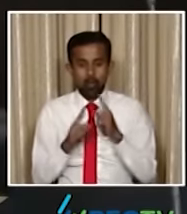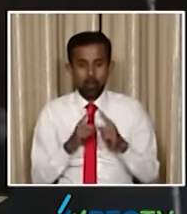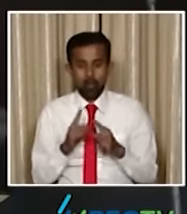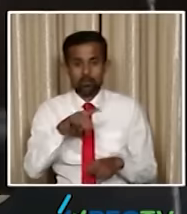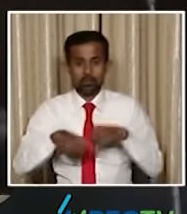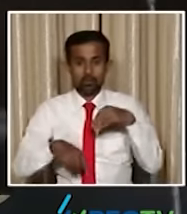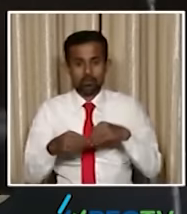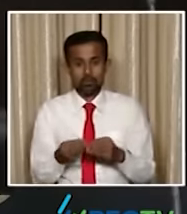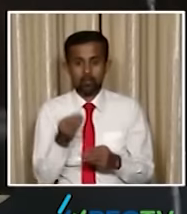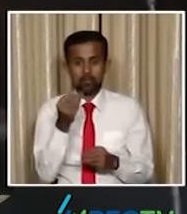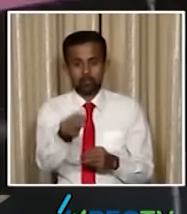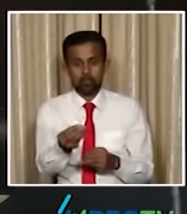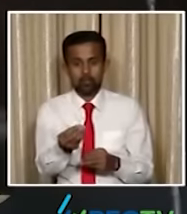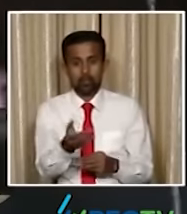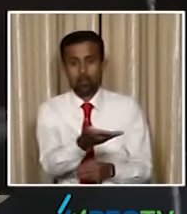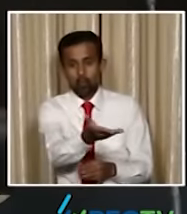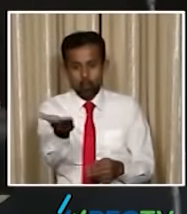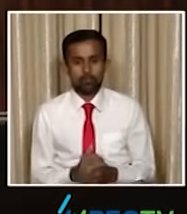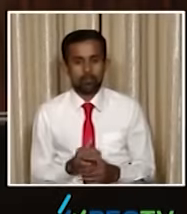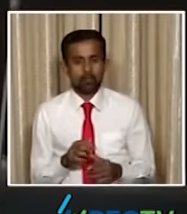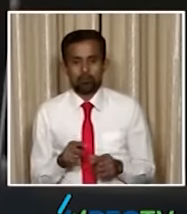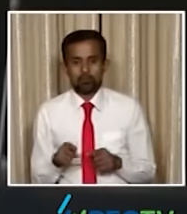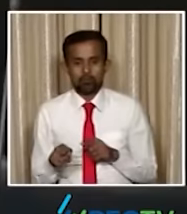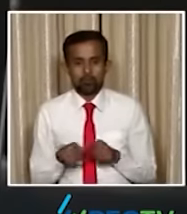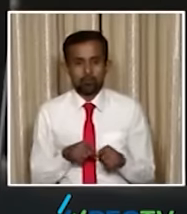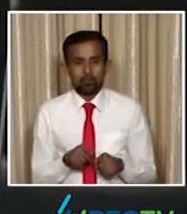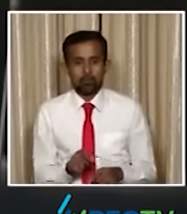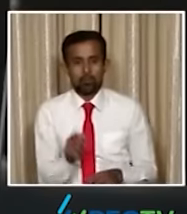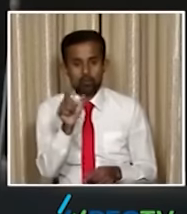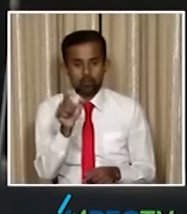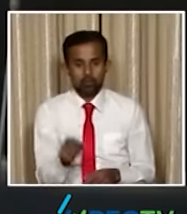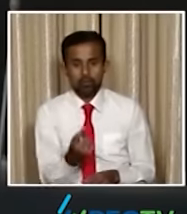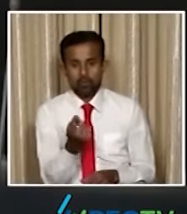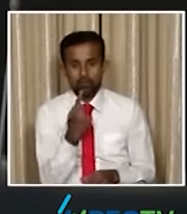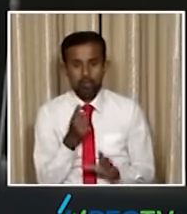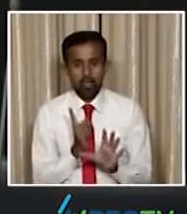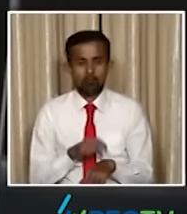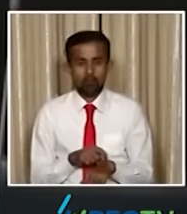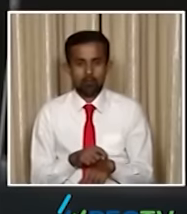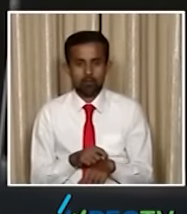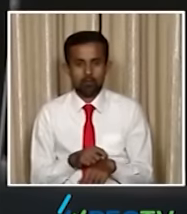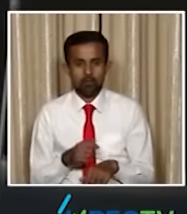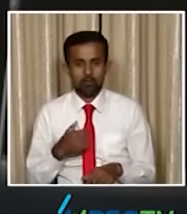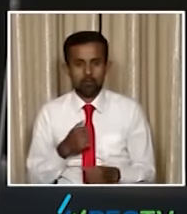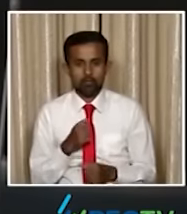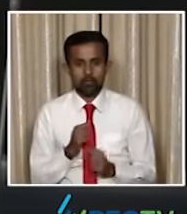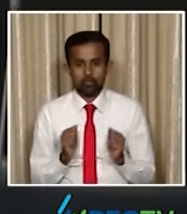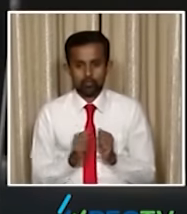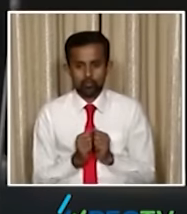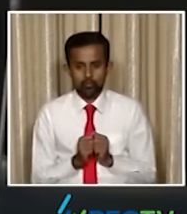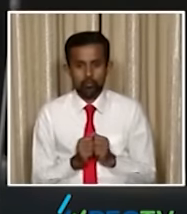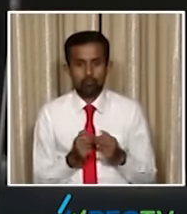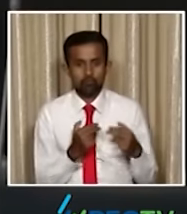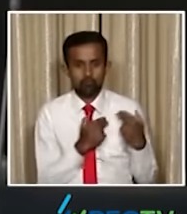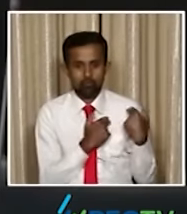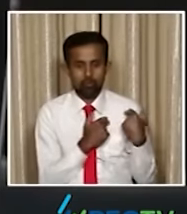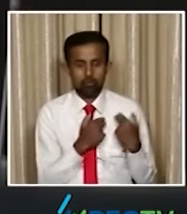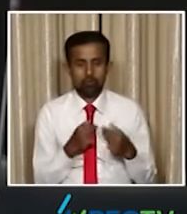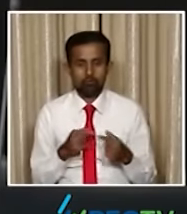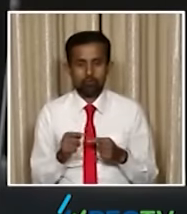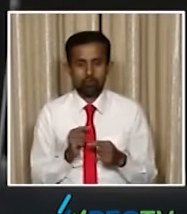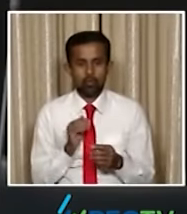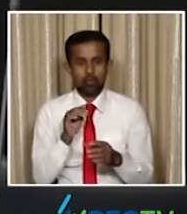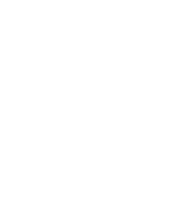කරනවා එන්න කියලා. අඩුගානේ ඔබතුමාවත් ආවේ නැහැනේ. එතුමා සඳහන් කරන හැම වෙලාවකදීම අපි රාජකාරිය වගකීම් දරන අය ලෙස